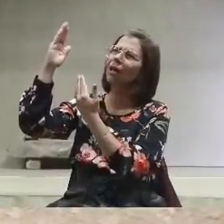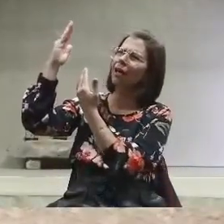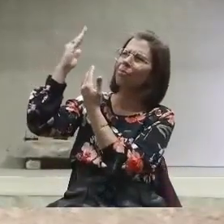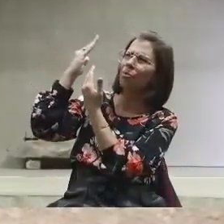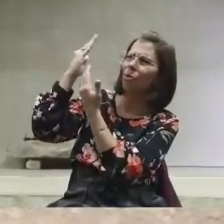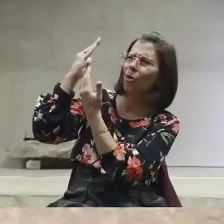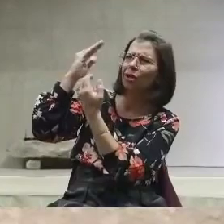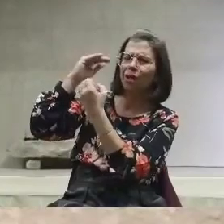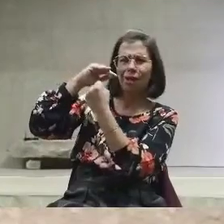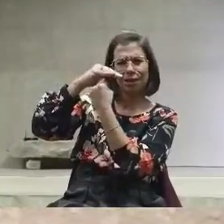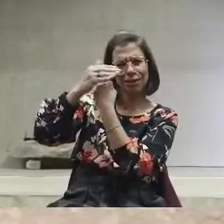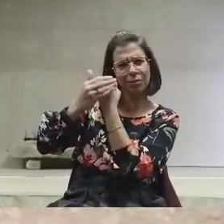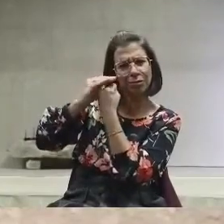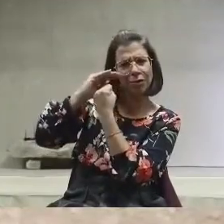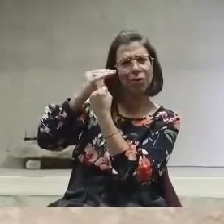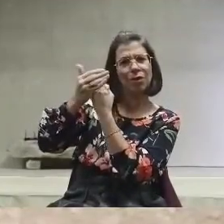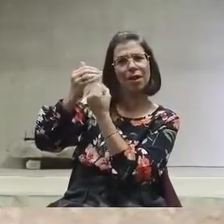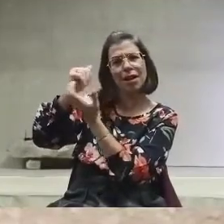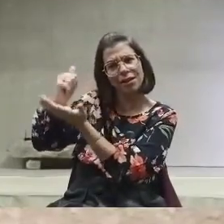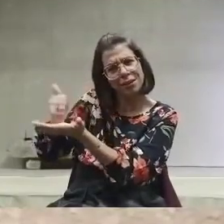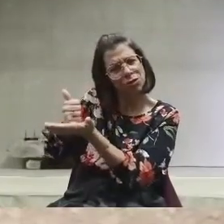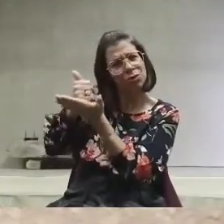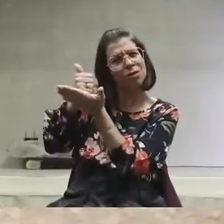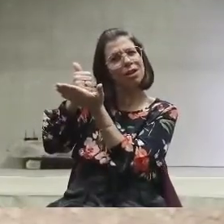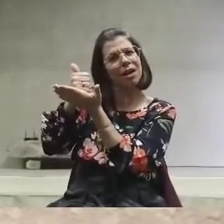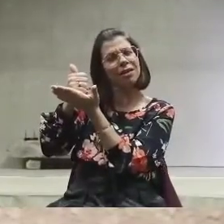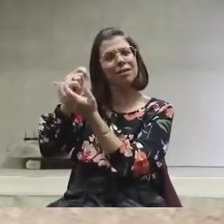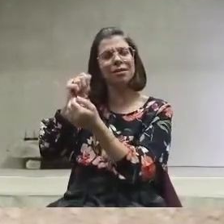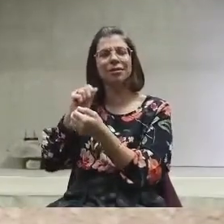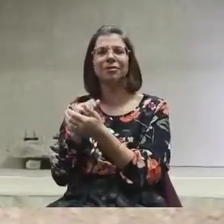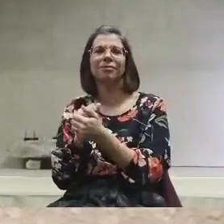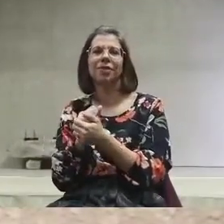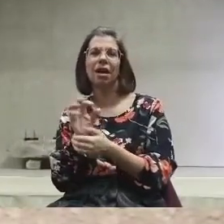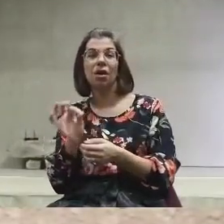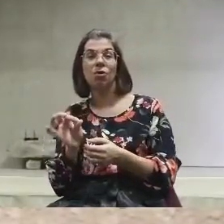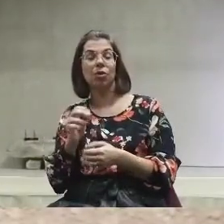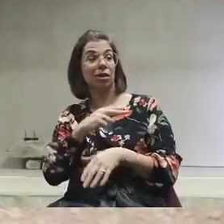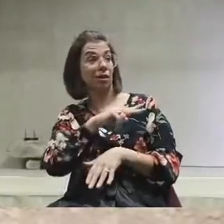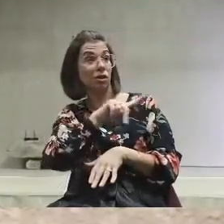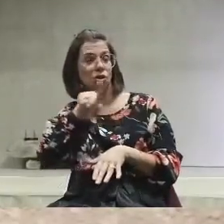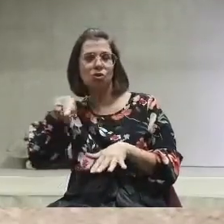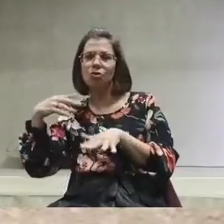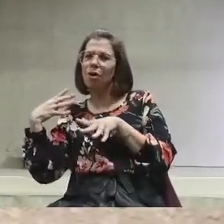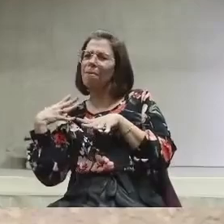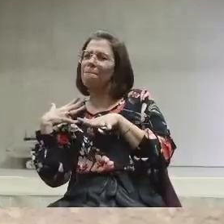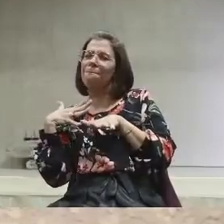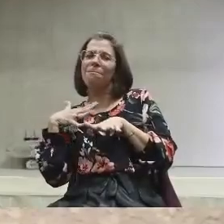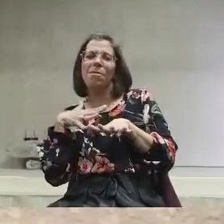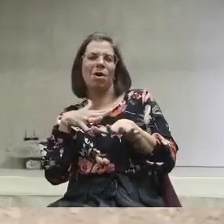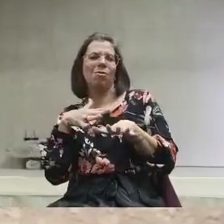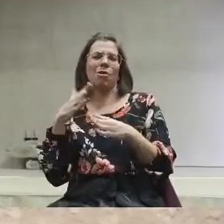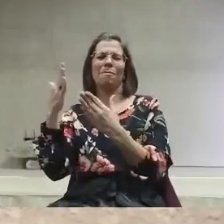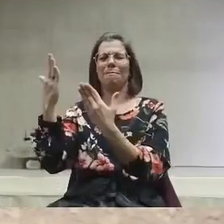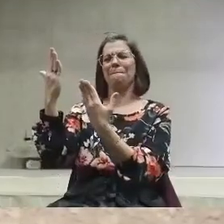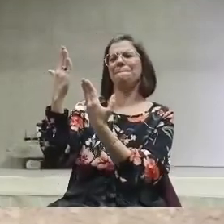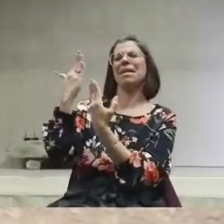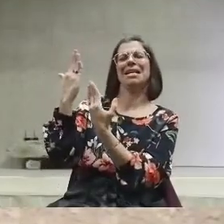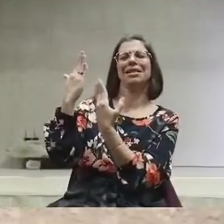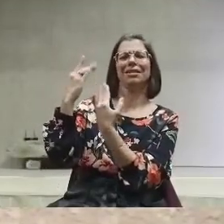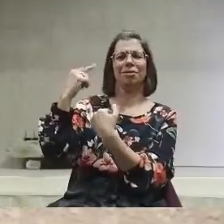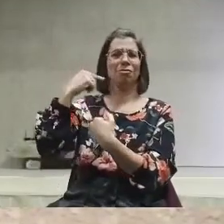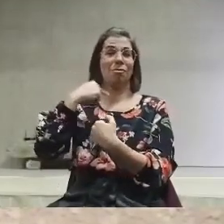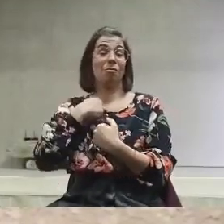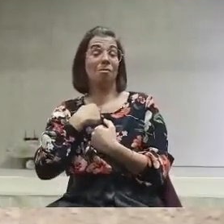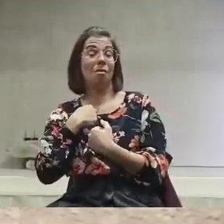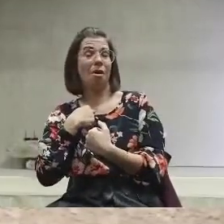combat pour nous. Nous sommes un peuple béni. Est-ce que vous l'avez dit ce matin en venant? Moi, je l'ai dit.